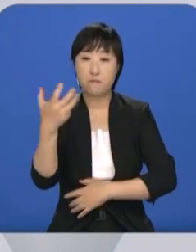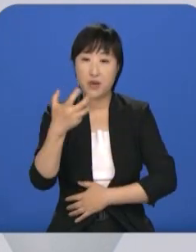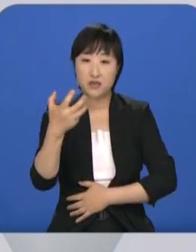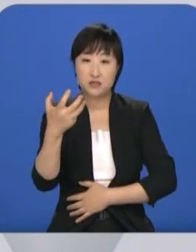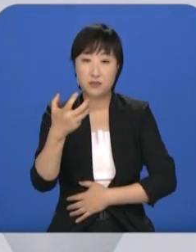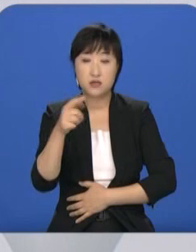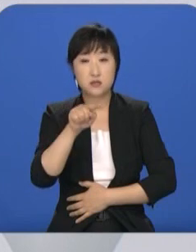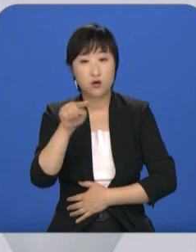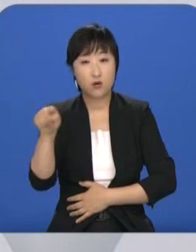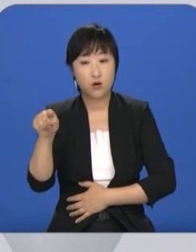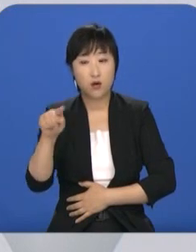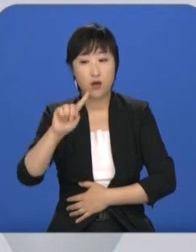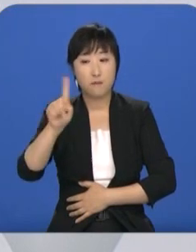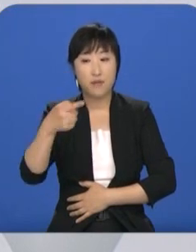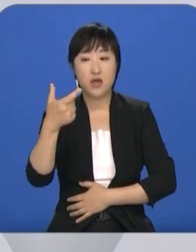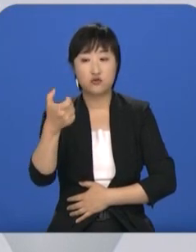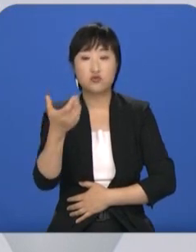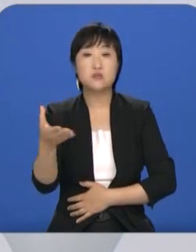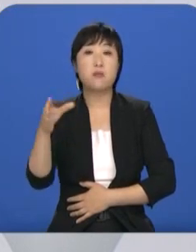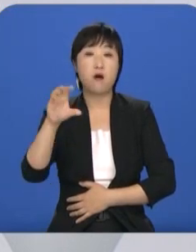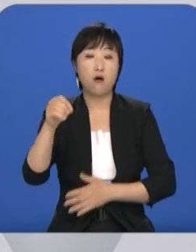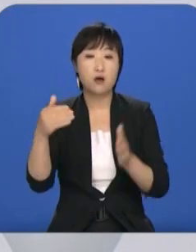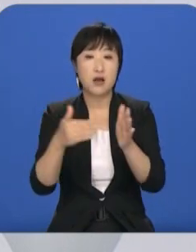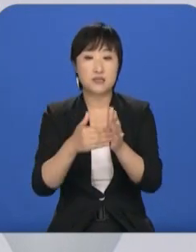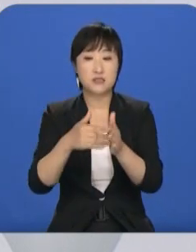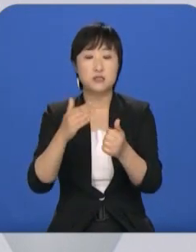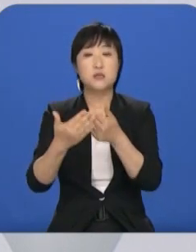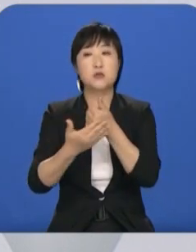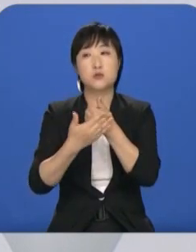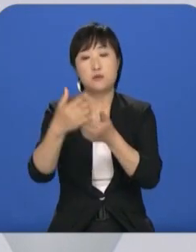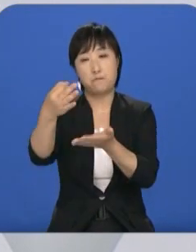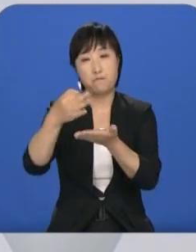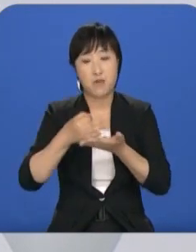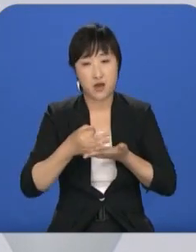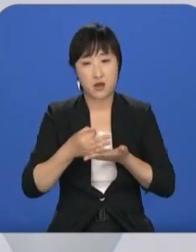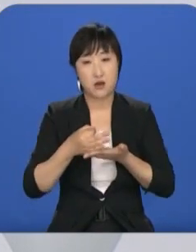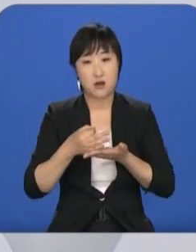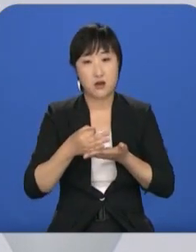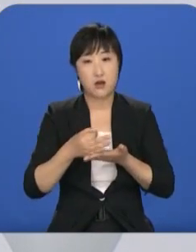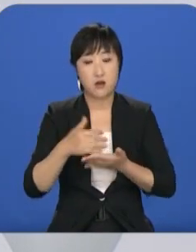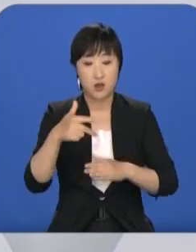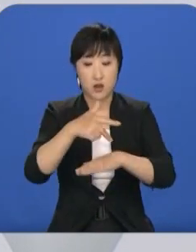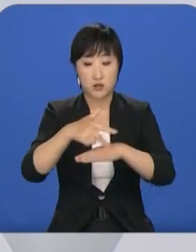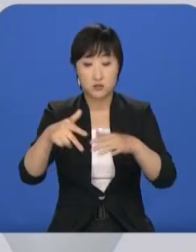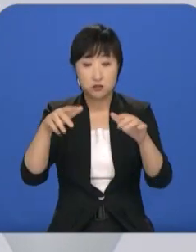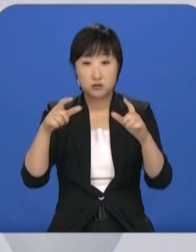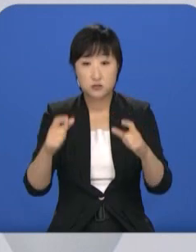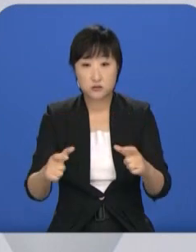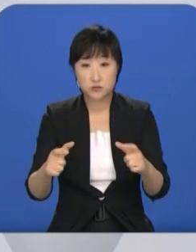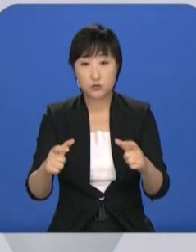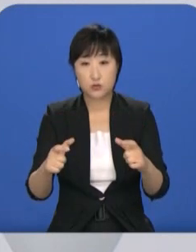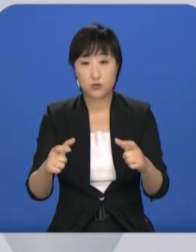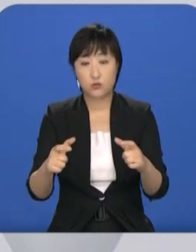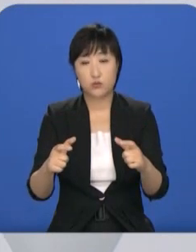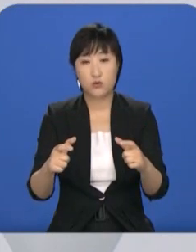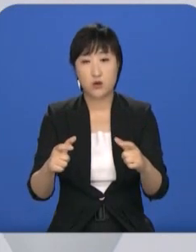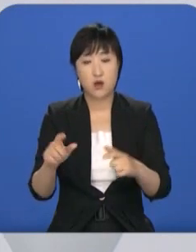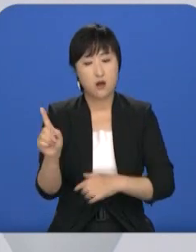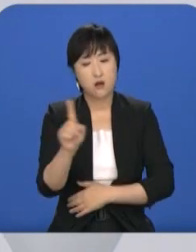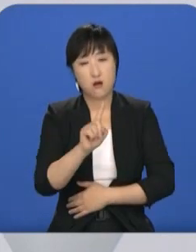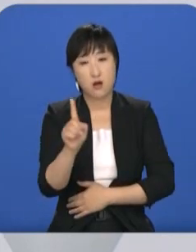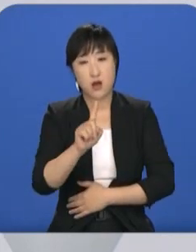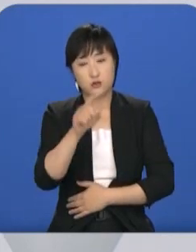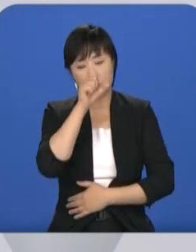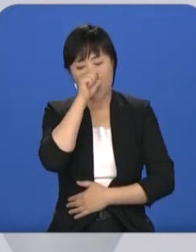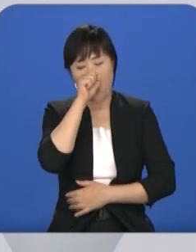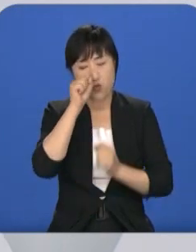80억에서 최대 160억까지 지원을 받을 수가 있습니다만은 우리 진도군으로서는